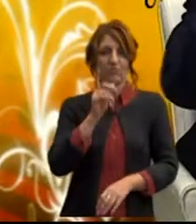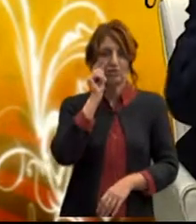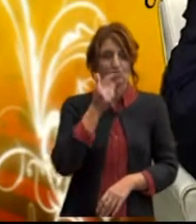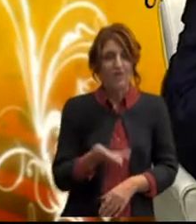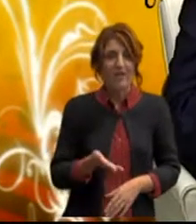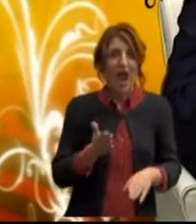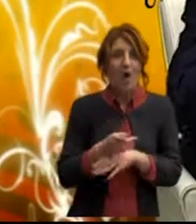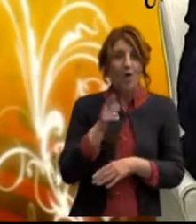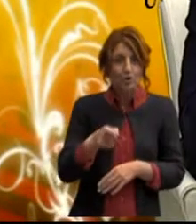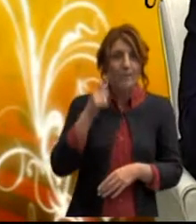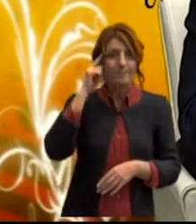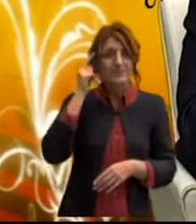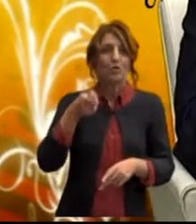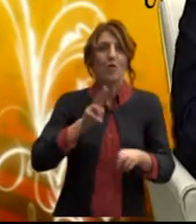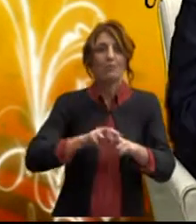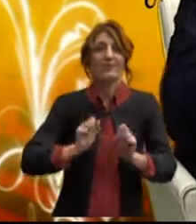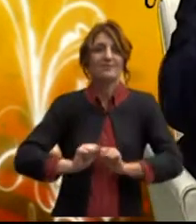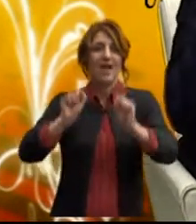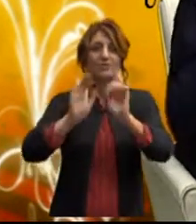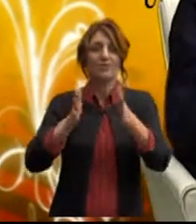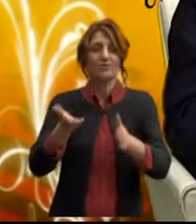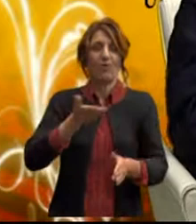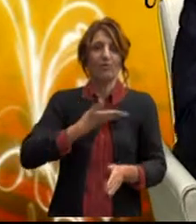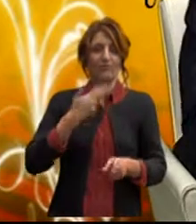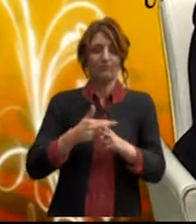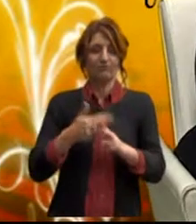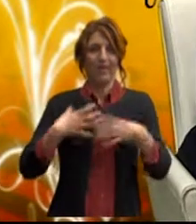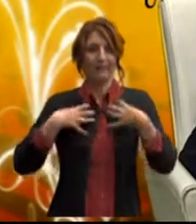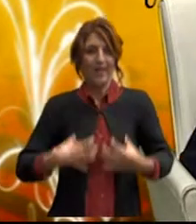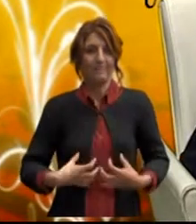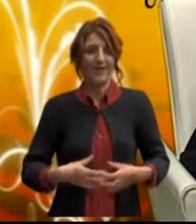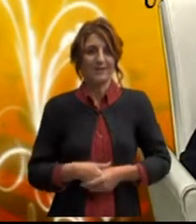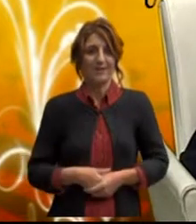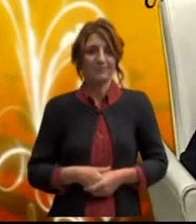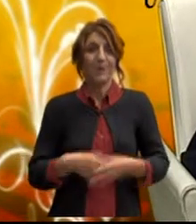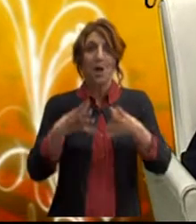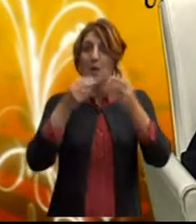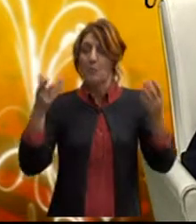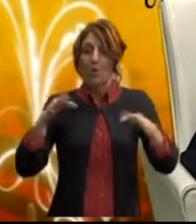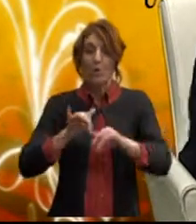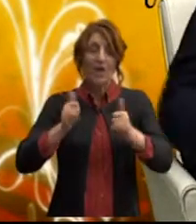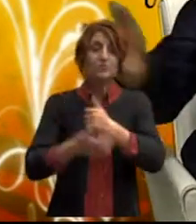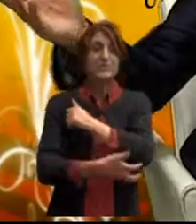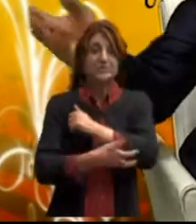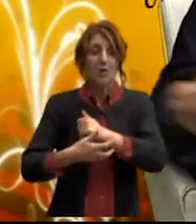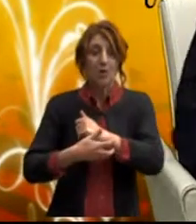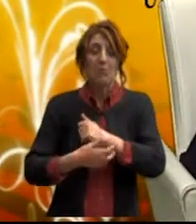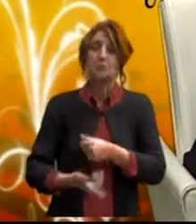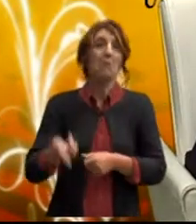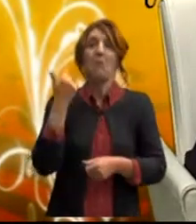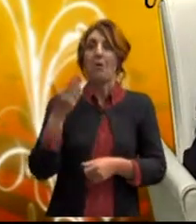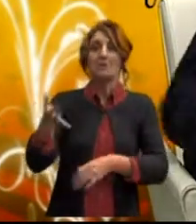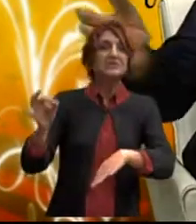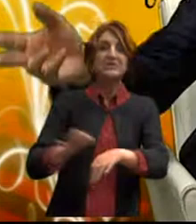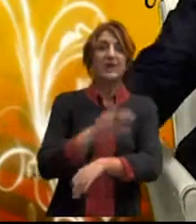to prakticira, to će ga štititi od depresije. Međutim, no, dakle, znate, mnogi su ljudi siromašni, ali su sretni. Da. Je. Vidjeli smo ljude koji